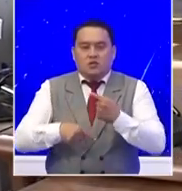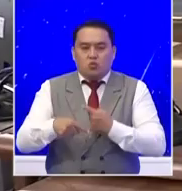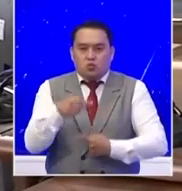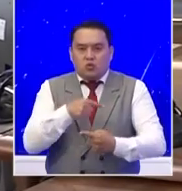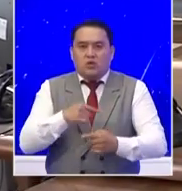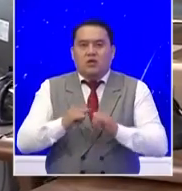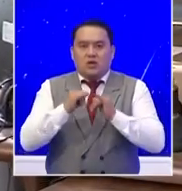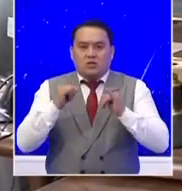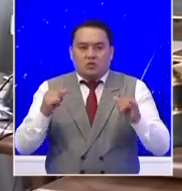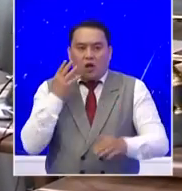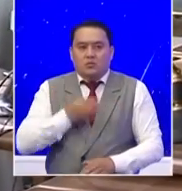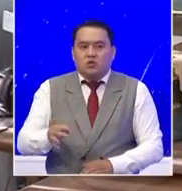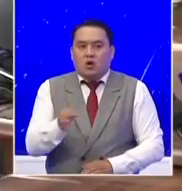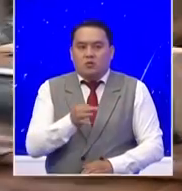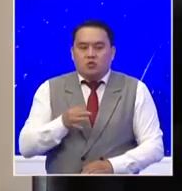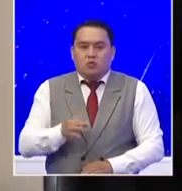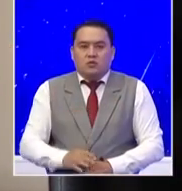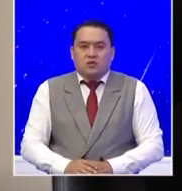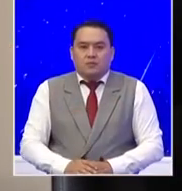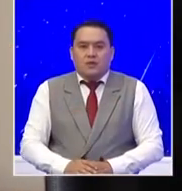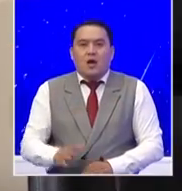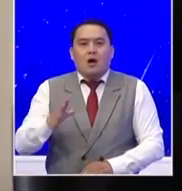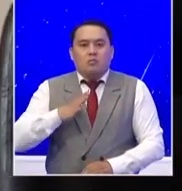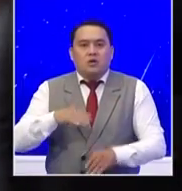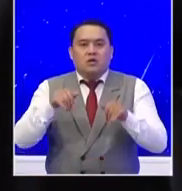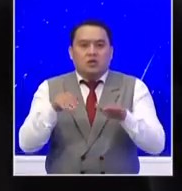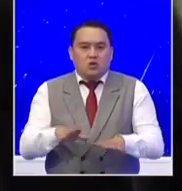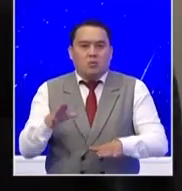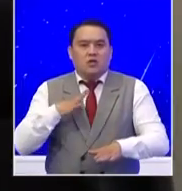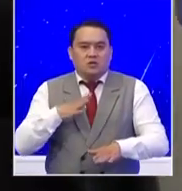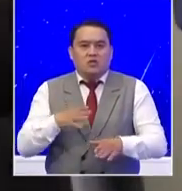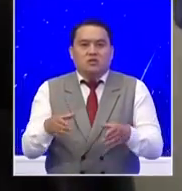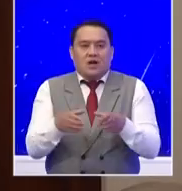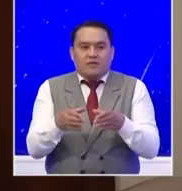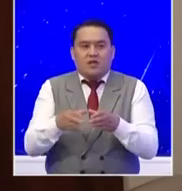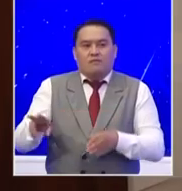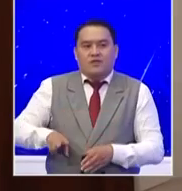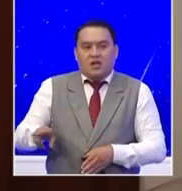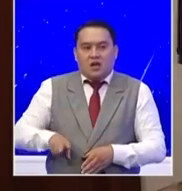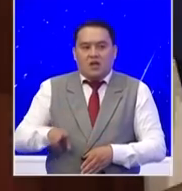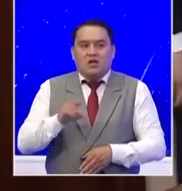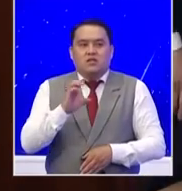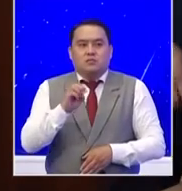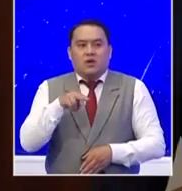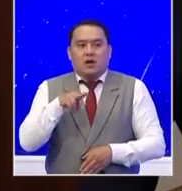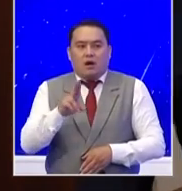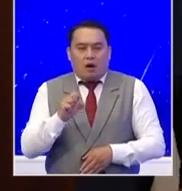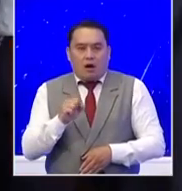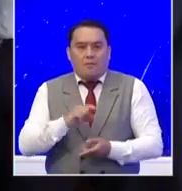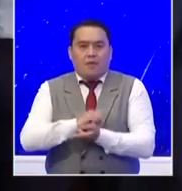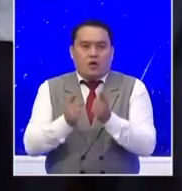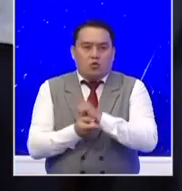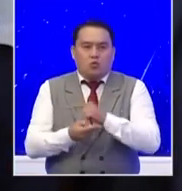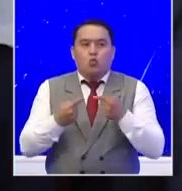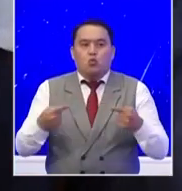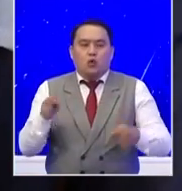и индустриально-инновационного развития Алматинской области. Такое решение было принято советом директоров СПК ЖТСУ в связи с переходом на